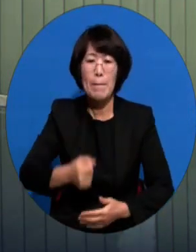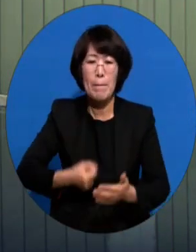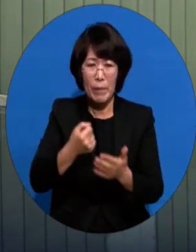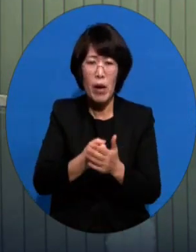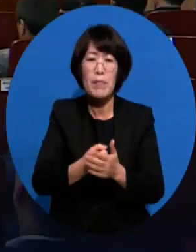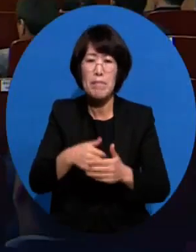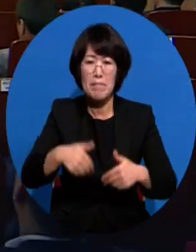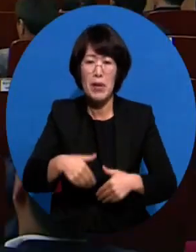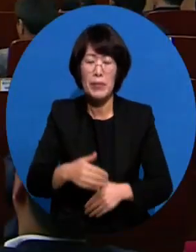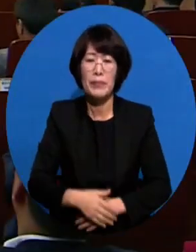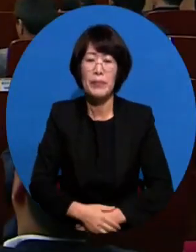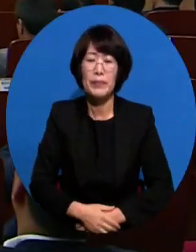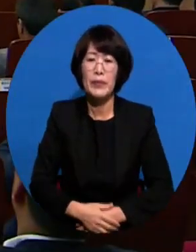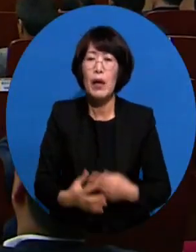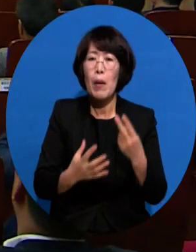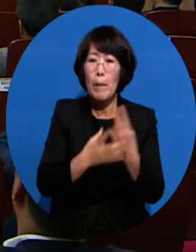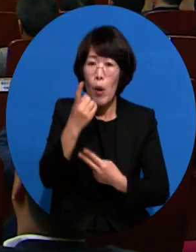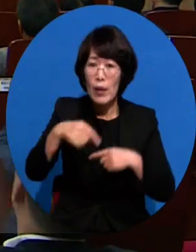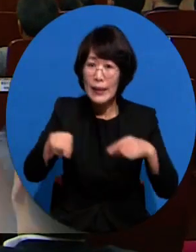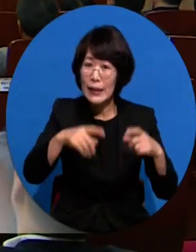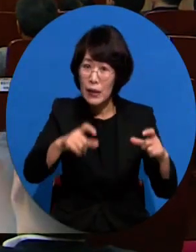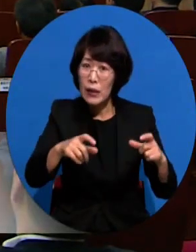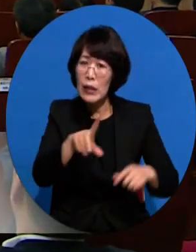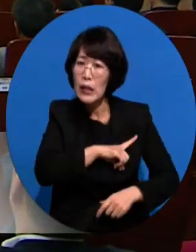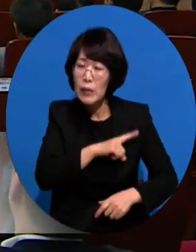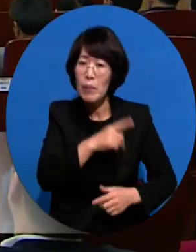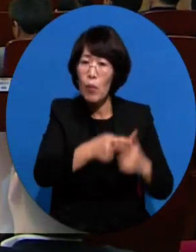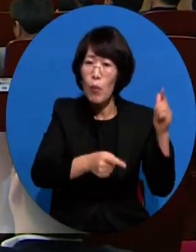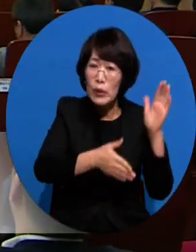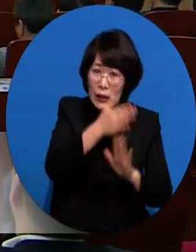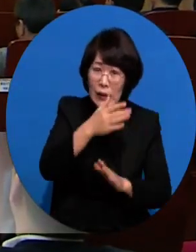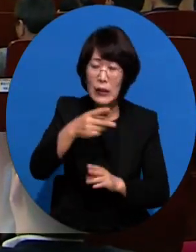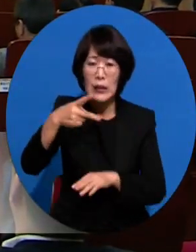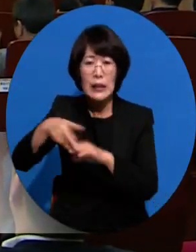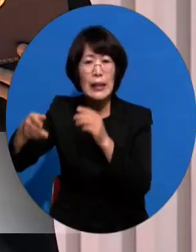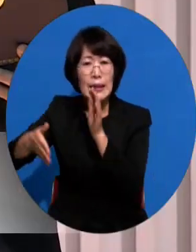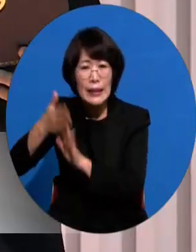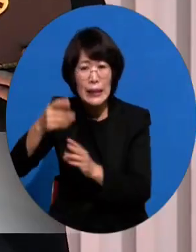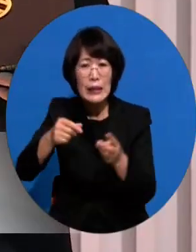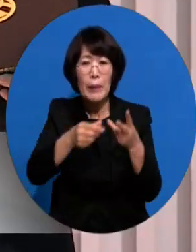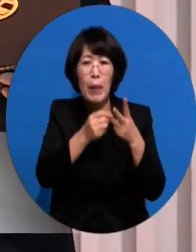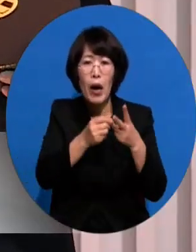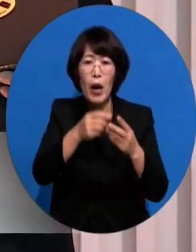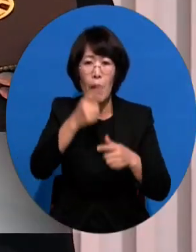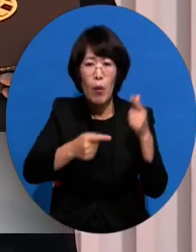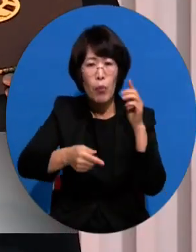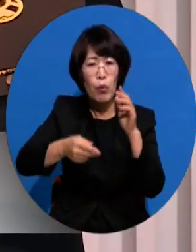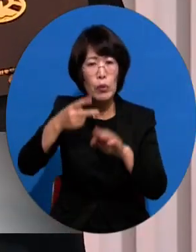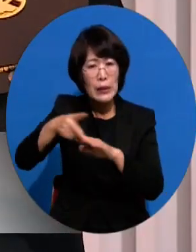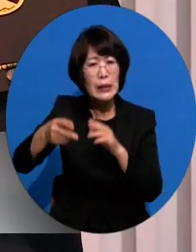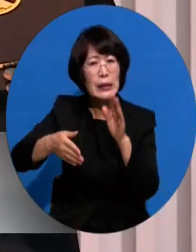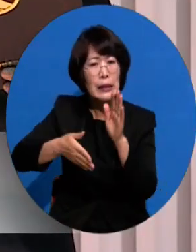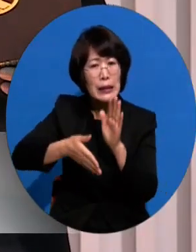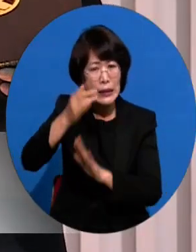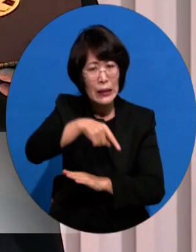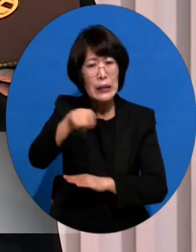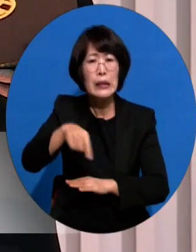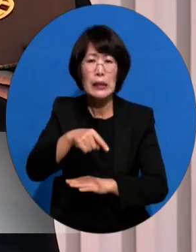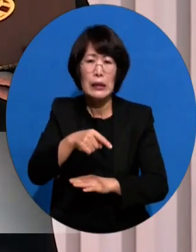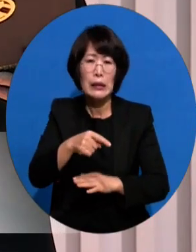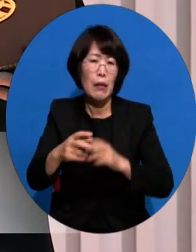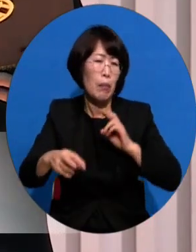그렇게 가능하지 않겠네요. 통합자치단체를 목포시로 할지 신안시로 할지 목포신안시로 할지를 놓고도